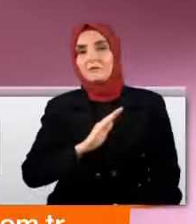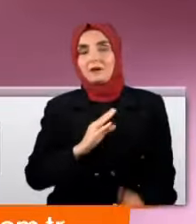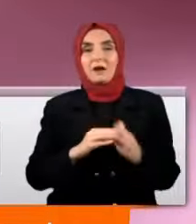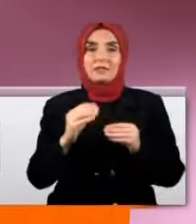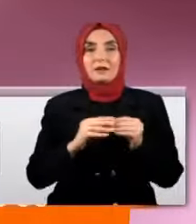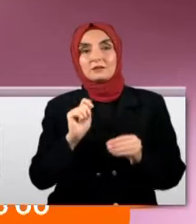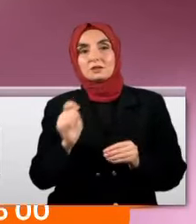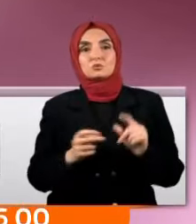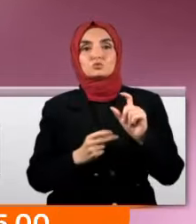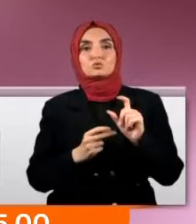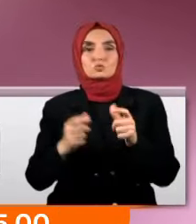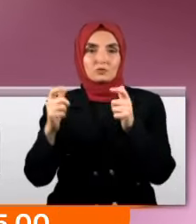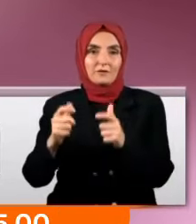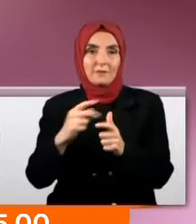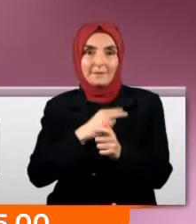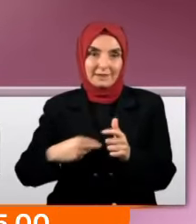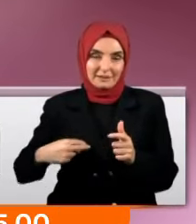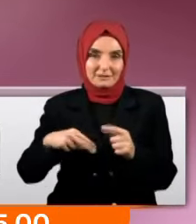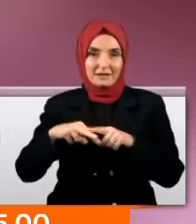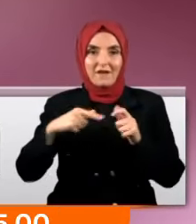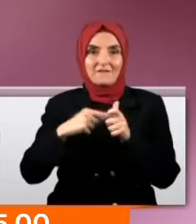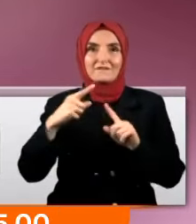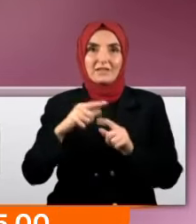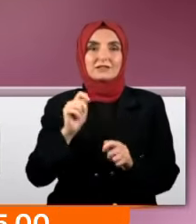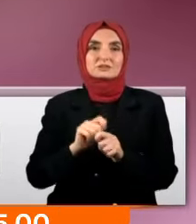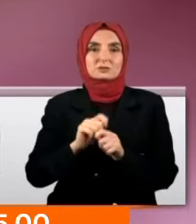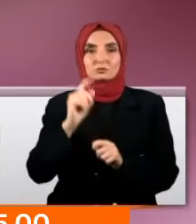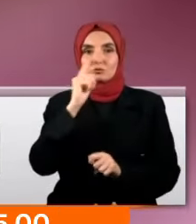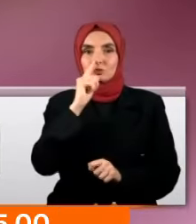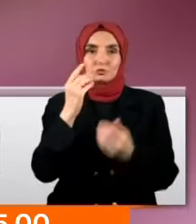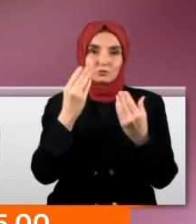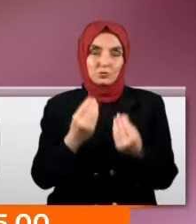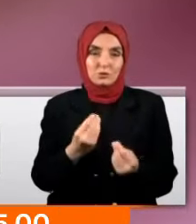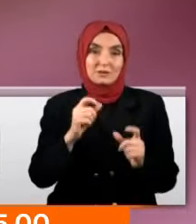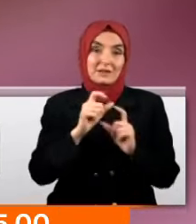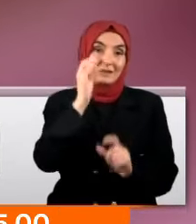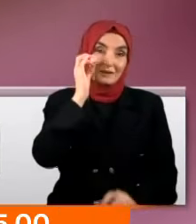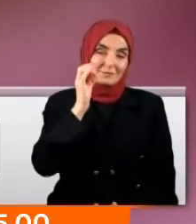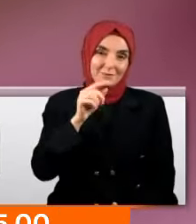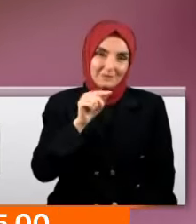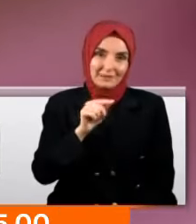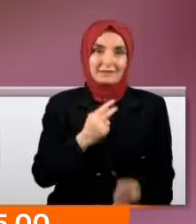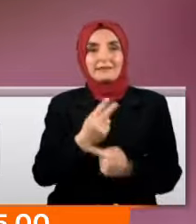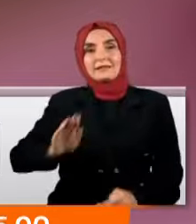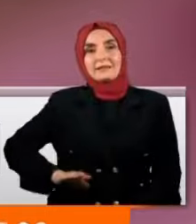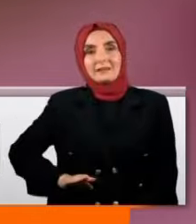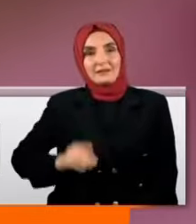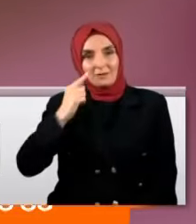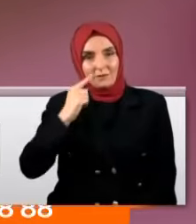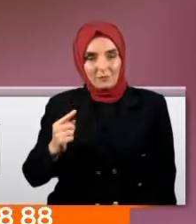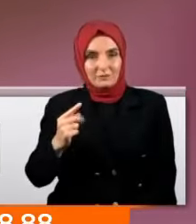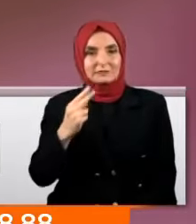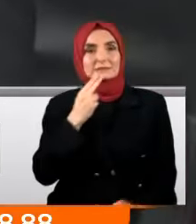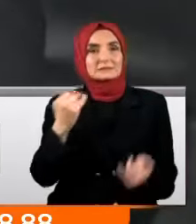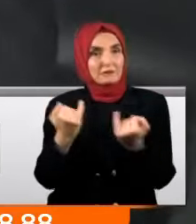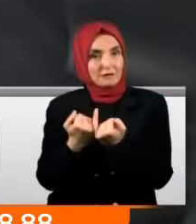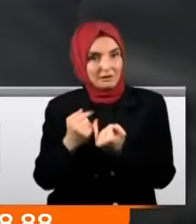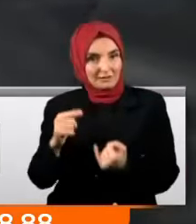Belediyesi Afet İşleri Müdürlüğü'ne atanan Selami Kandemir'in yeğeni ve kız kardeşini de kendi biriminde müdür yaptığı